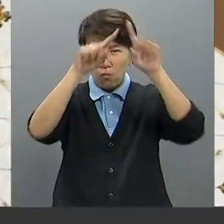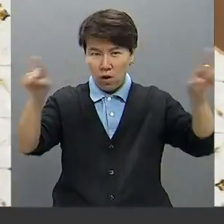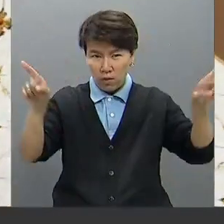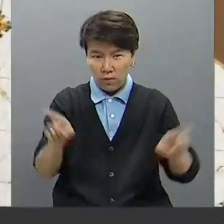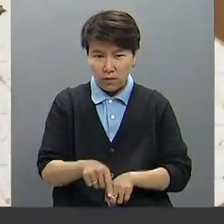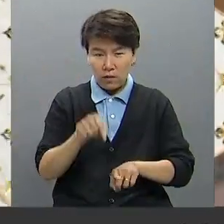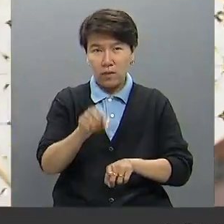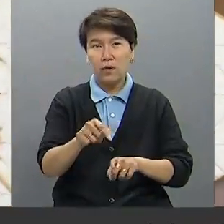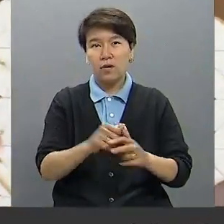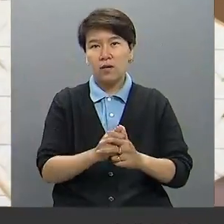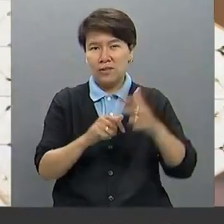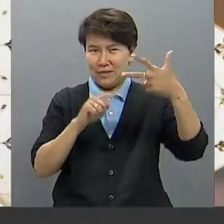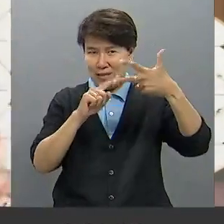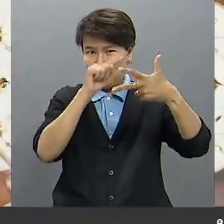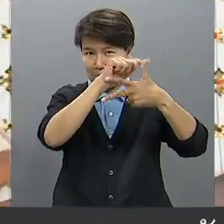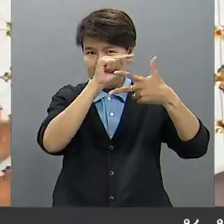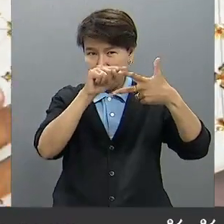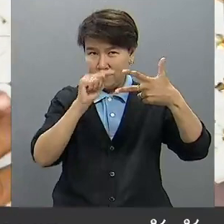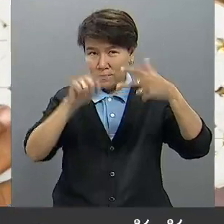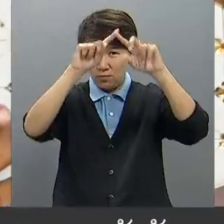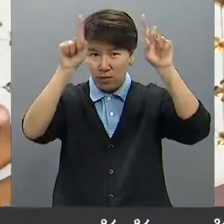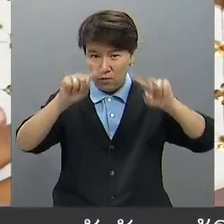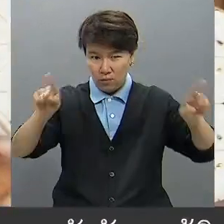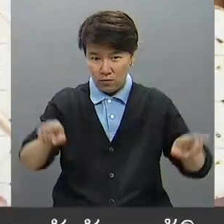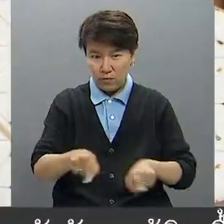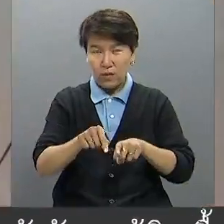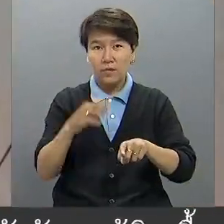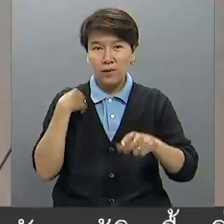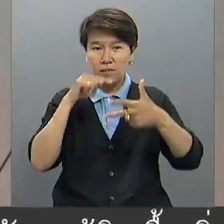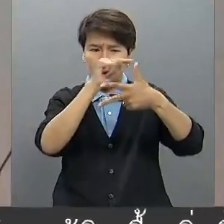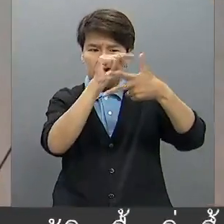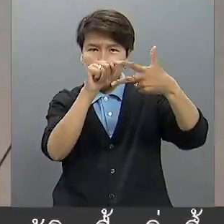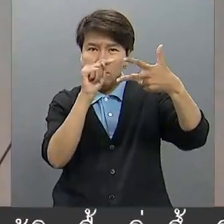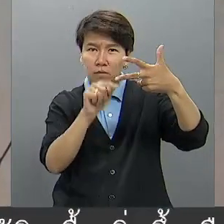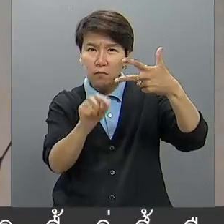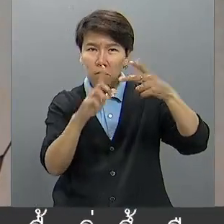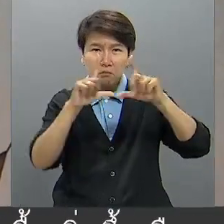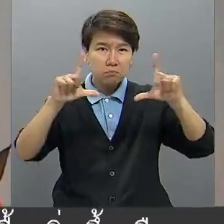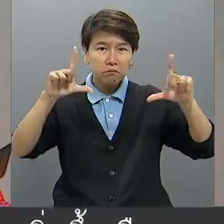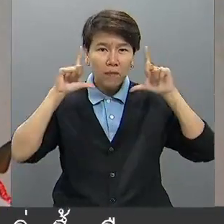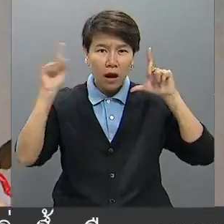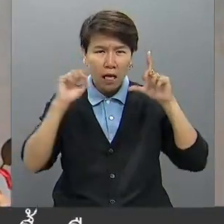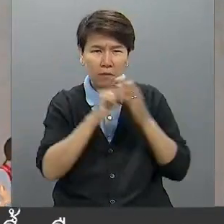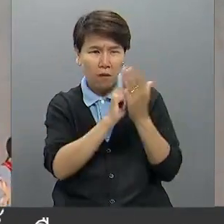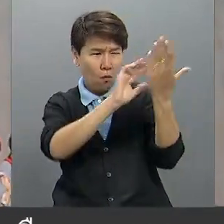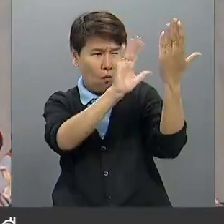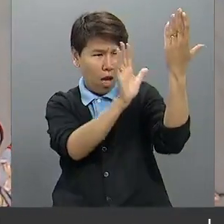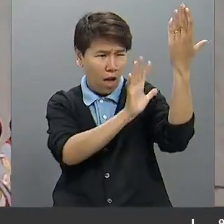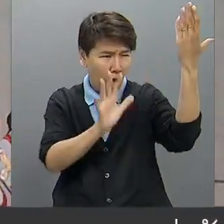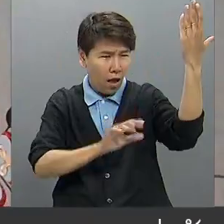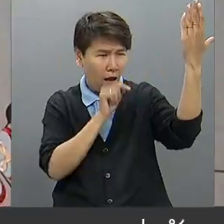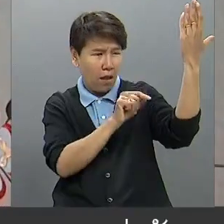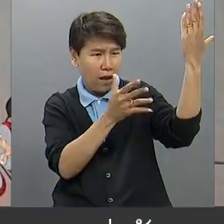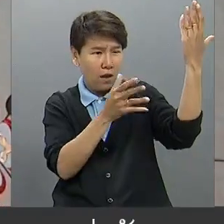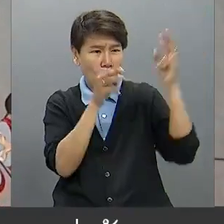ริงๆก็คือลวดลายนะครับที่ตัวว่าวแล้วก็สัดส่วนในการทำกระบวนการวิธีการทำนะ